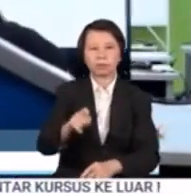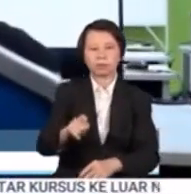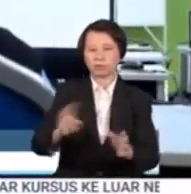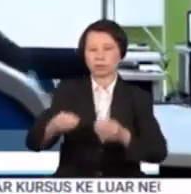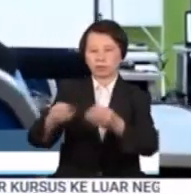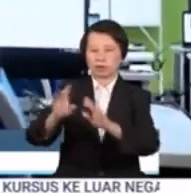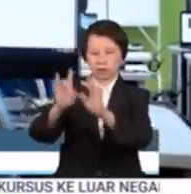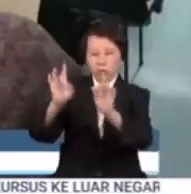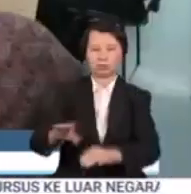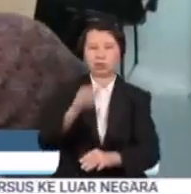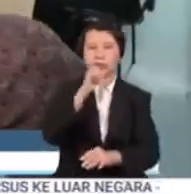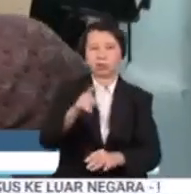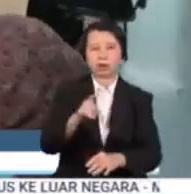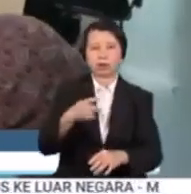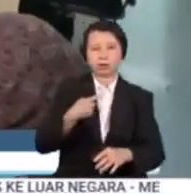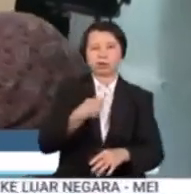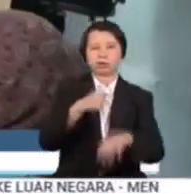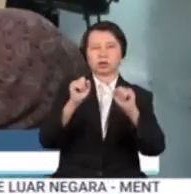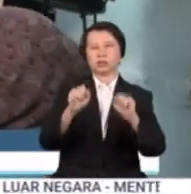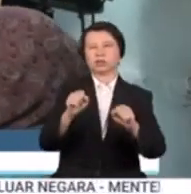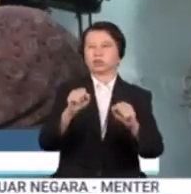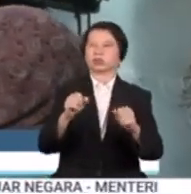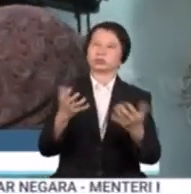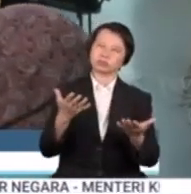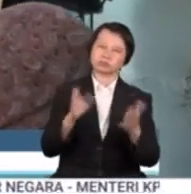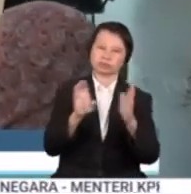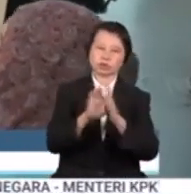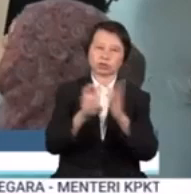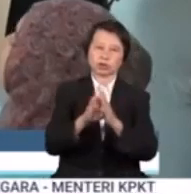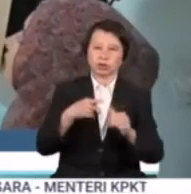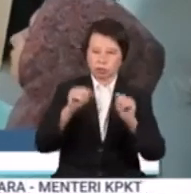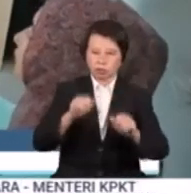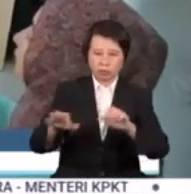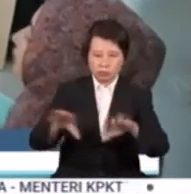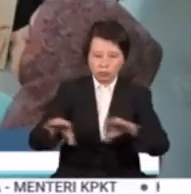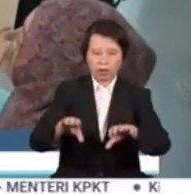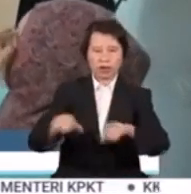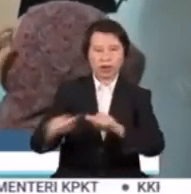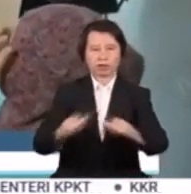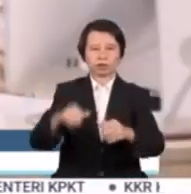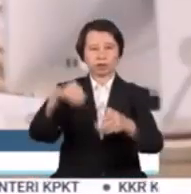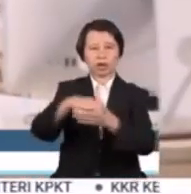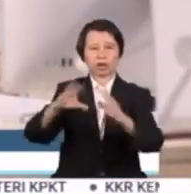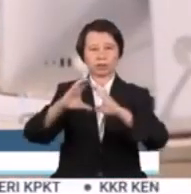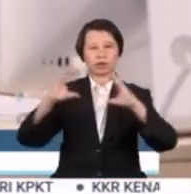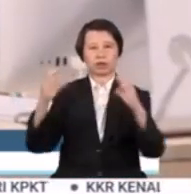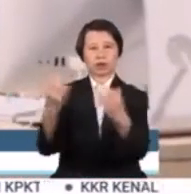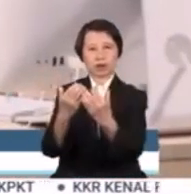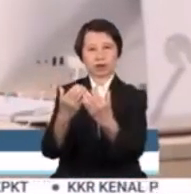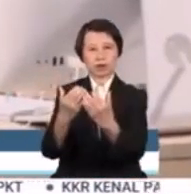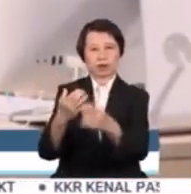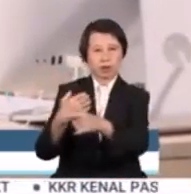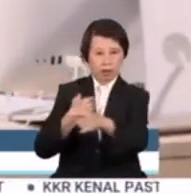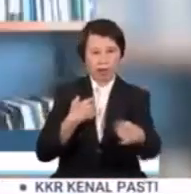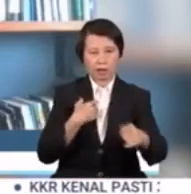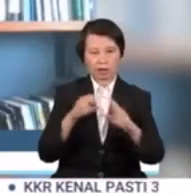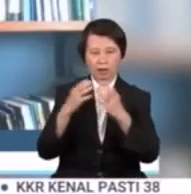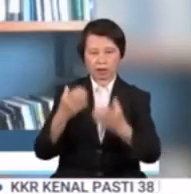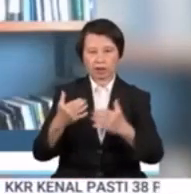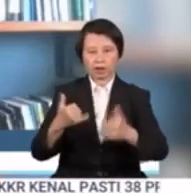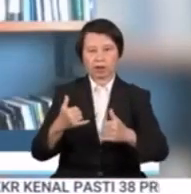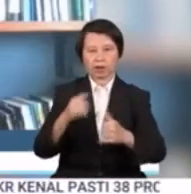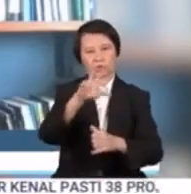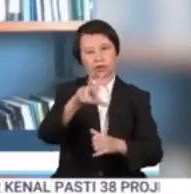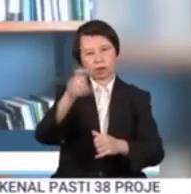ujian. Kita boleh macam contohlah, kita boleh lakukan aktiviti dalam kelas yang memerlukan